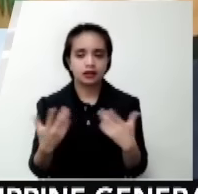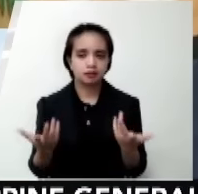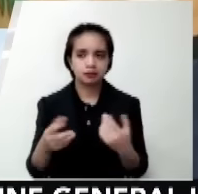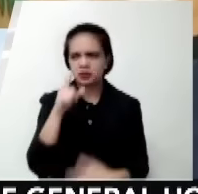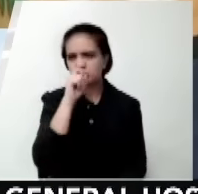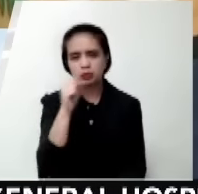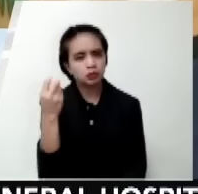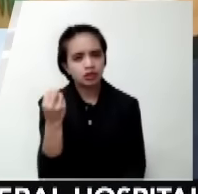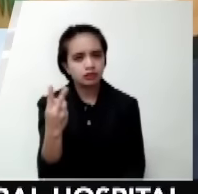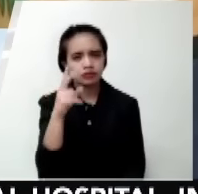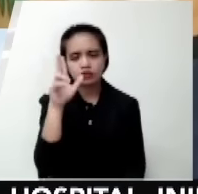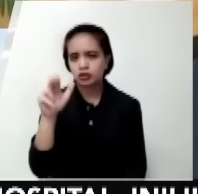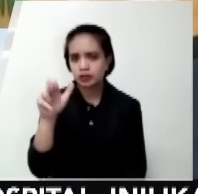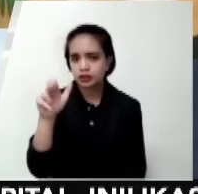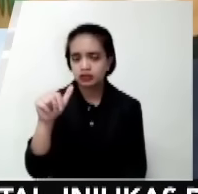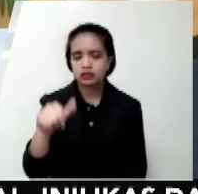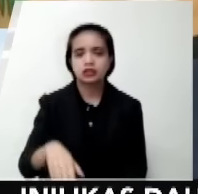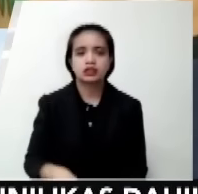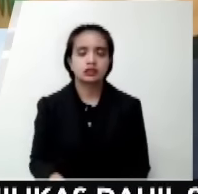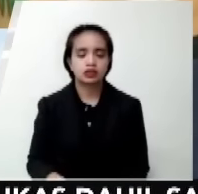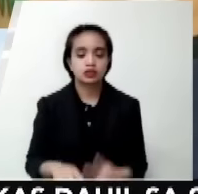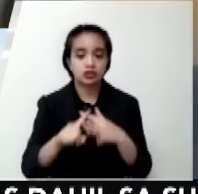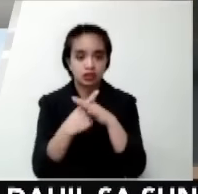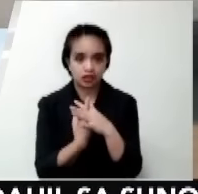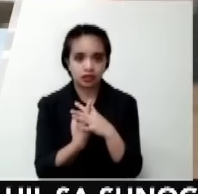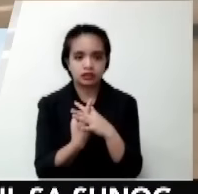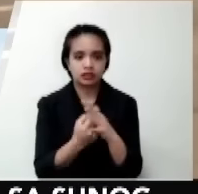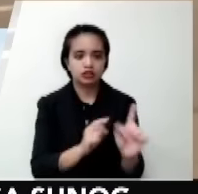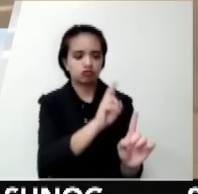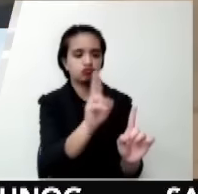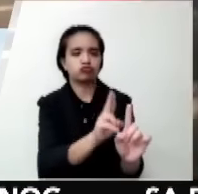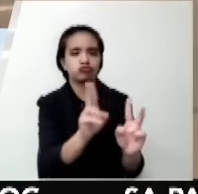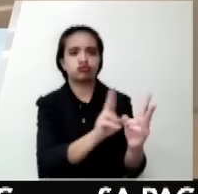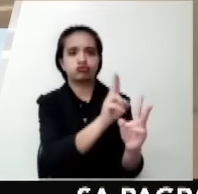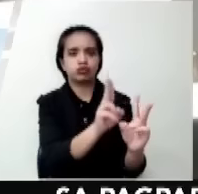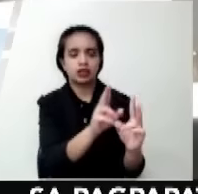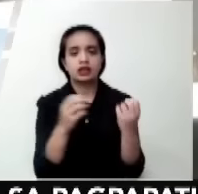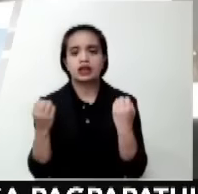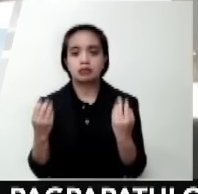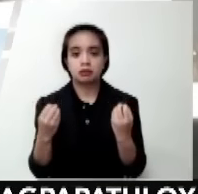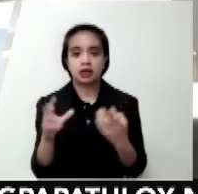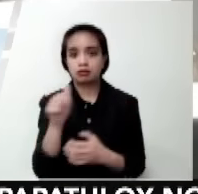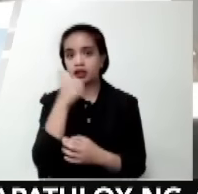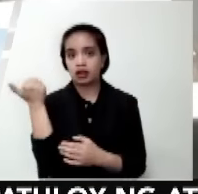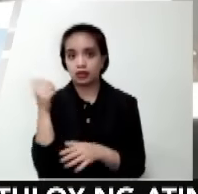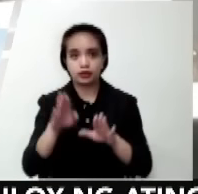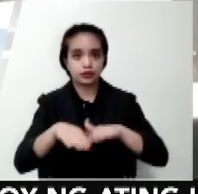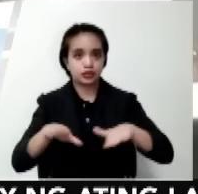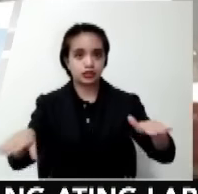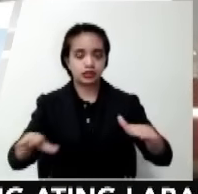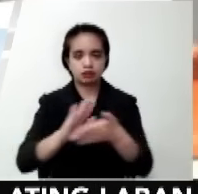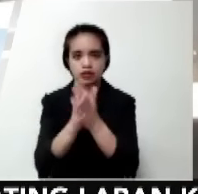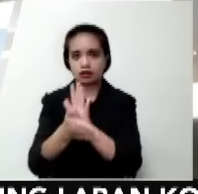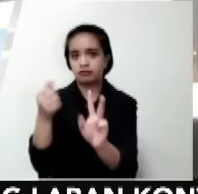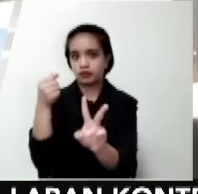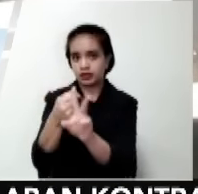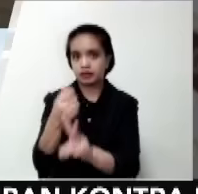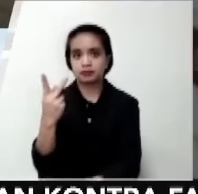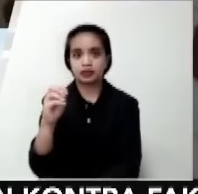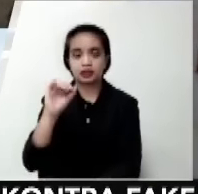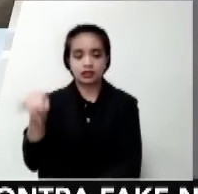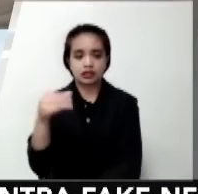12-13 years old ay inumpisahan na yung paggamit sa kanila. At marami pa munong batang biktima sa loob ng KOJC compound, kaya